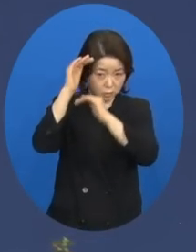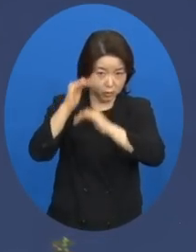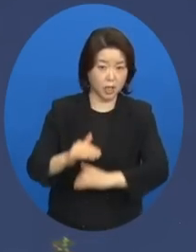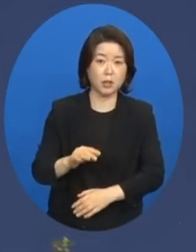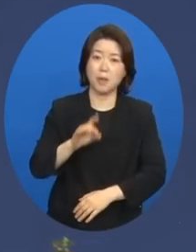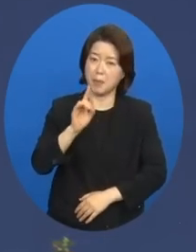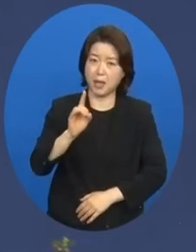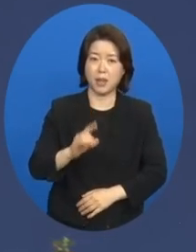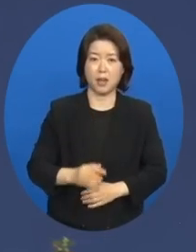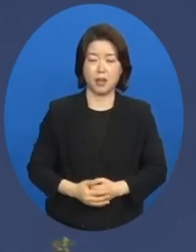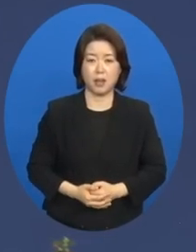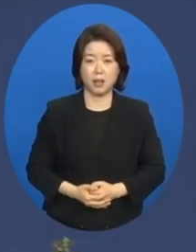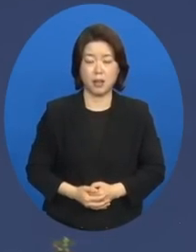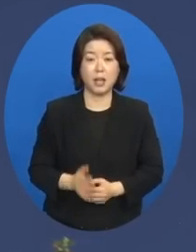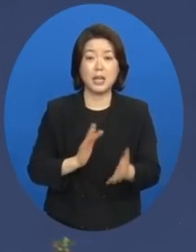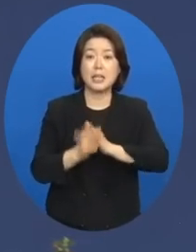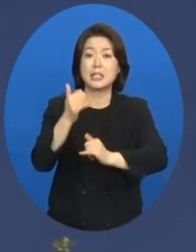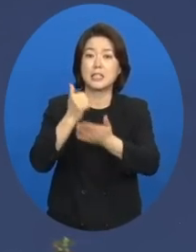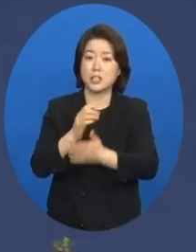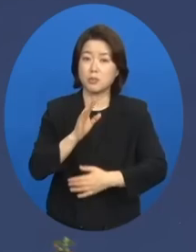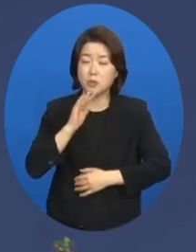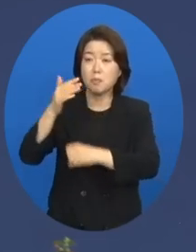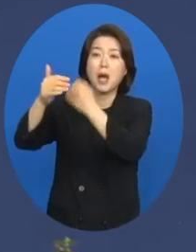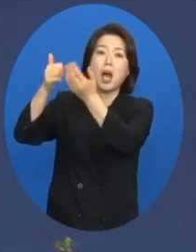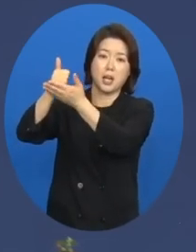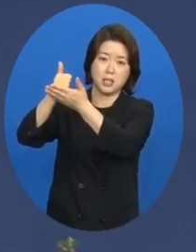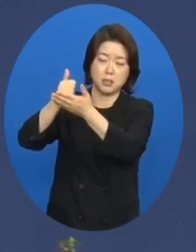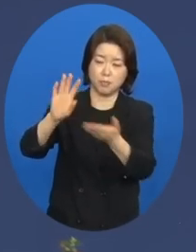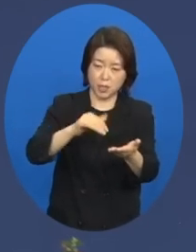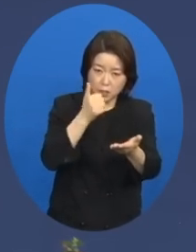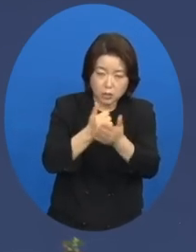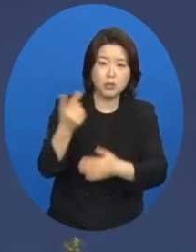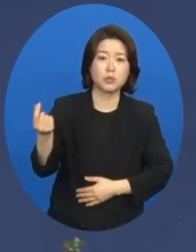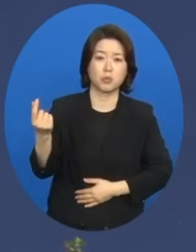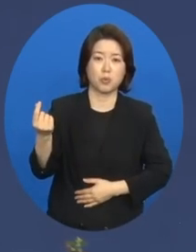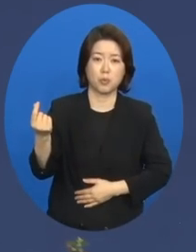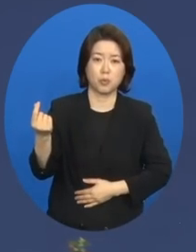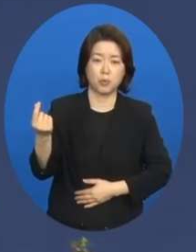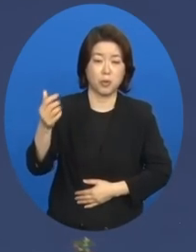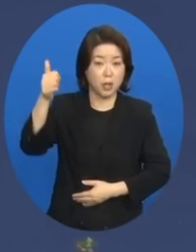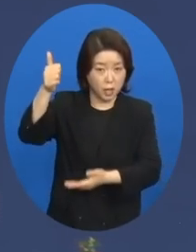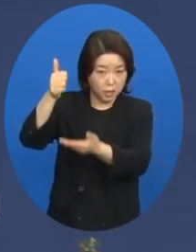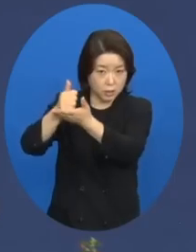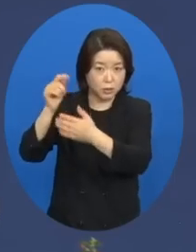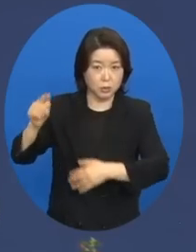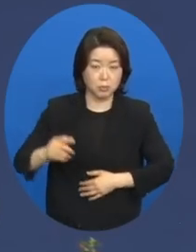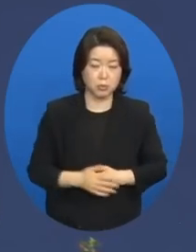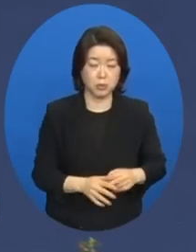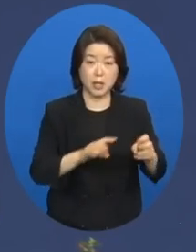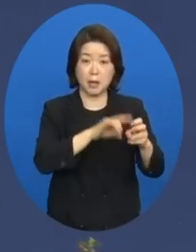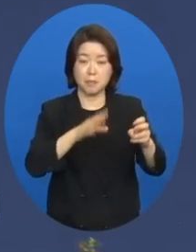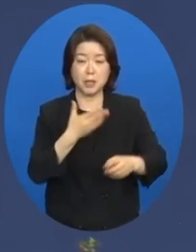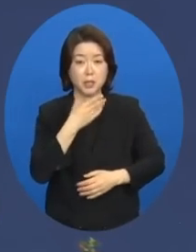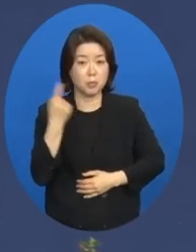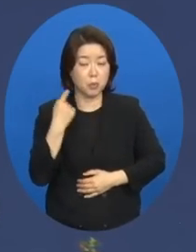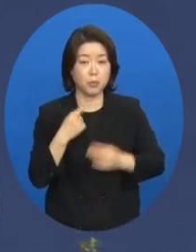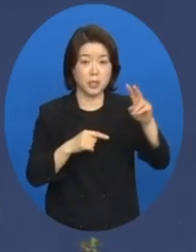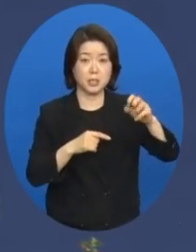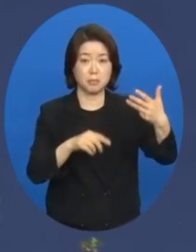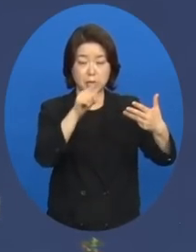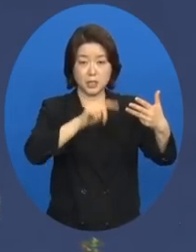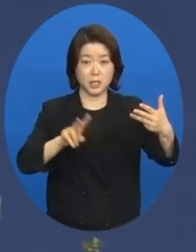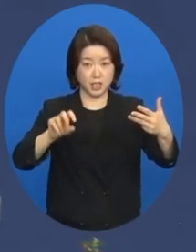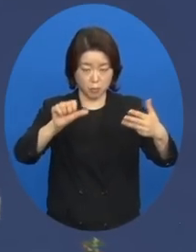그러니까 예수님은 정말 하나님이셨고 그리스도이셨고 그리고 그분은 마태복음 28장 20절에